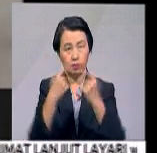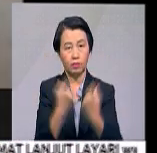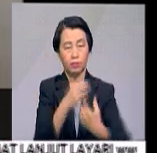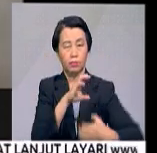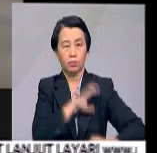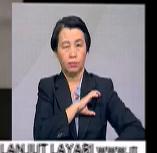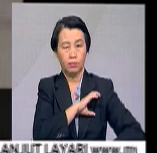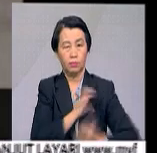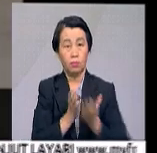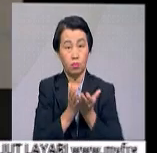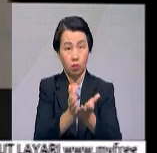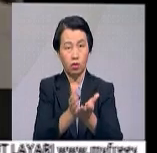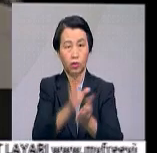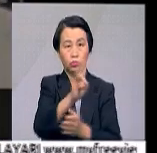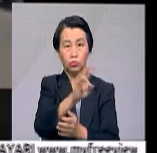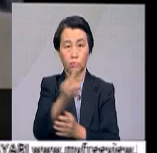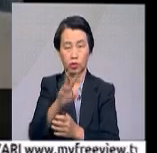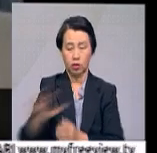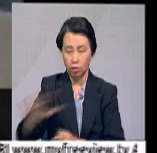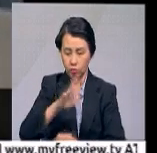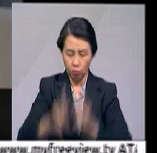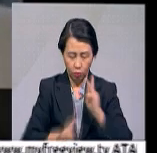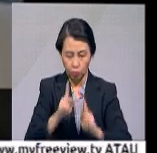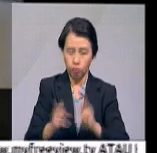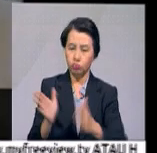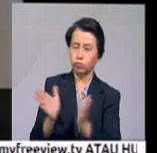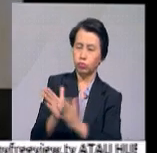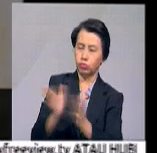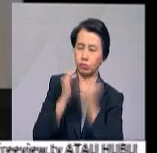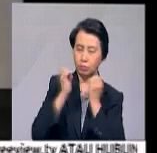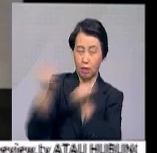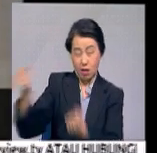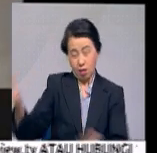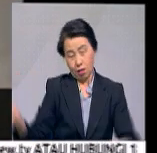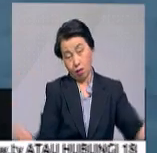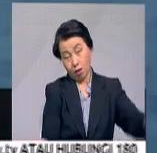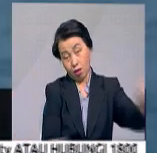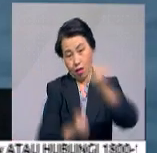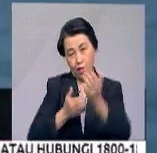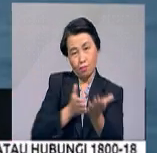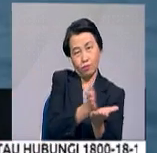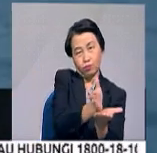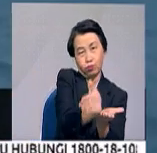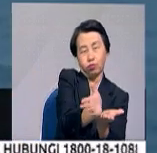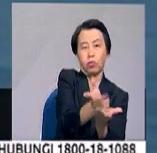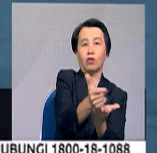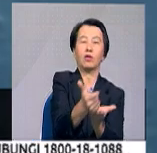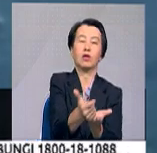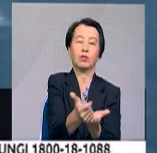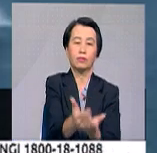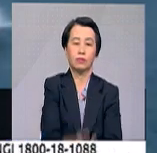Polis Marin ke-72. Rata-rata netizen memuji kecekapan yang dipamerkan oleh pasukan berkenaan.